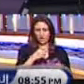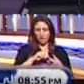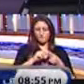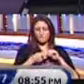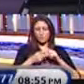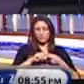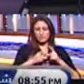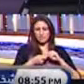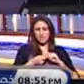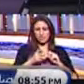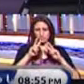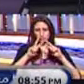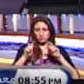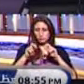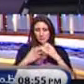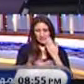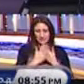من